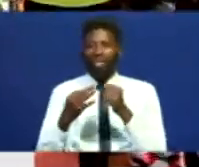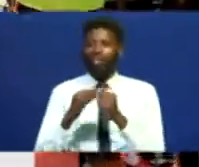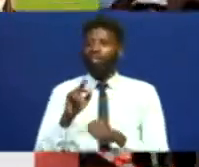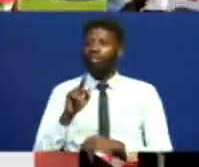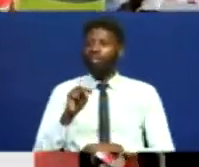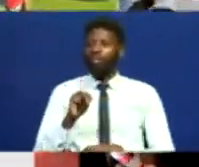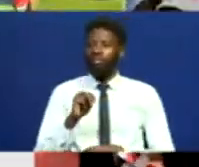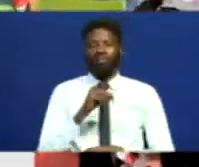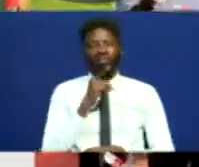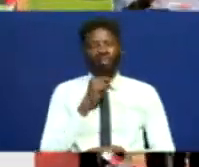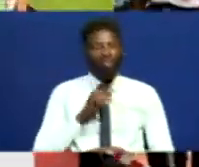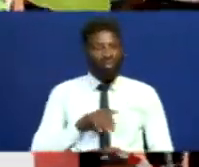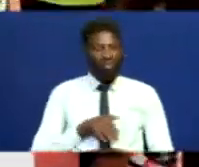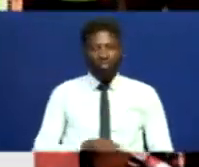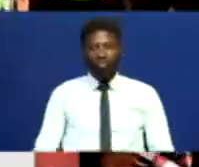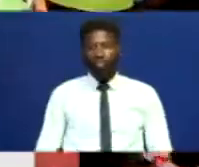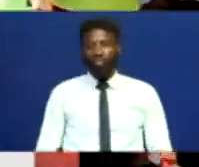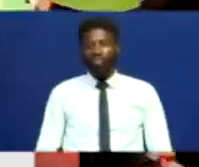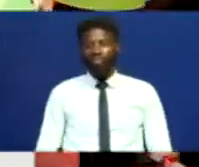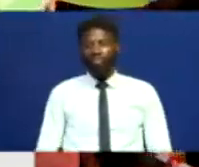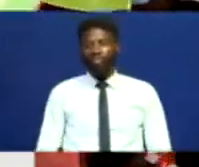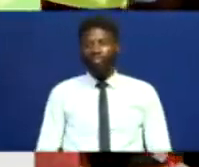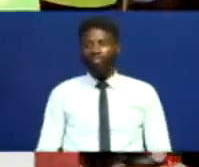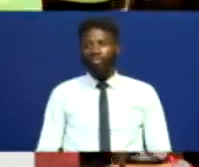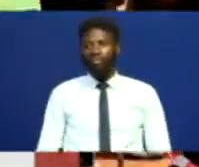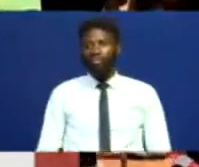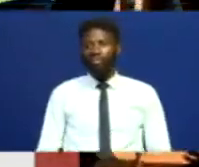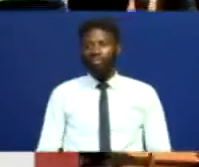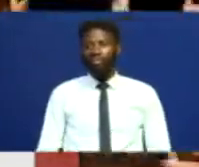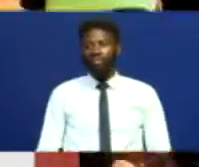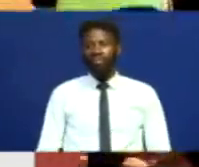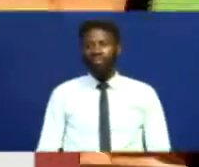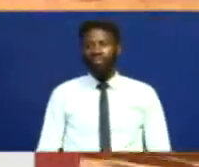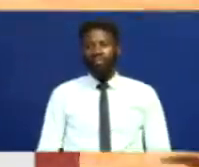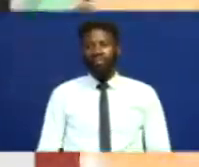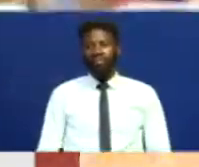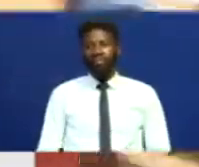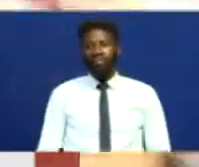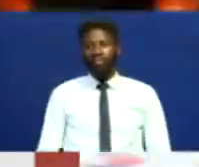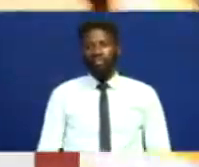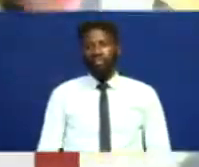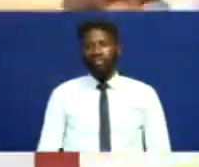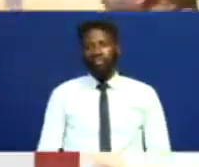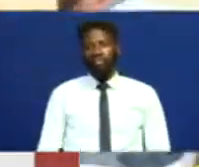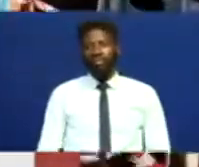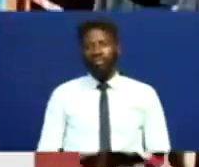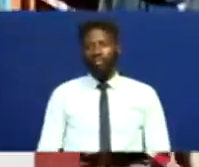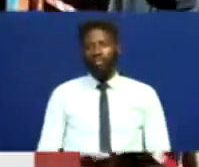wanawake na wanaume. Faitha Kinyi, Darubini Wikendi.